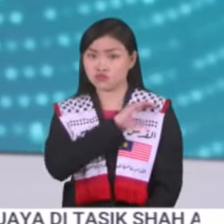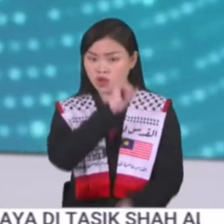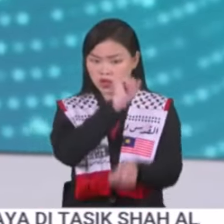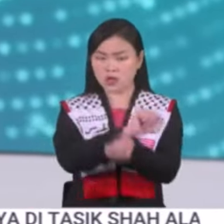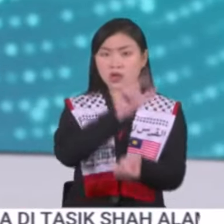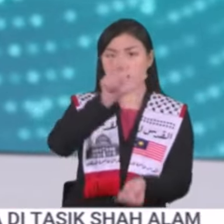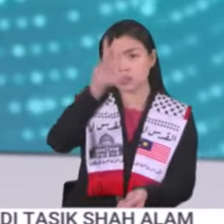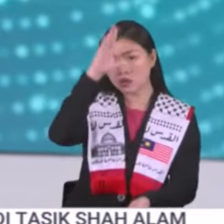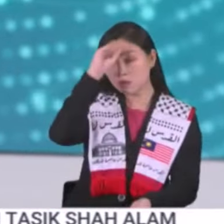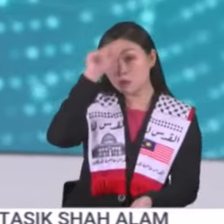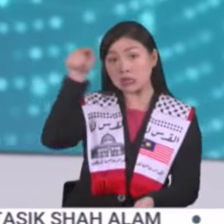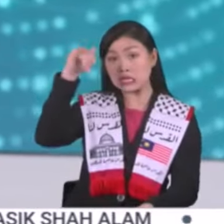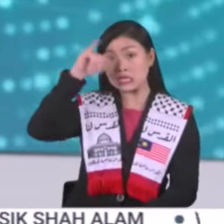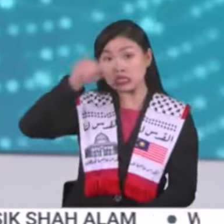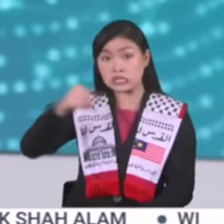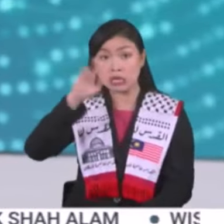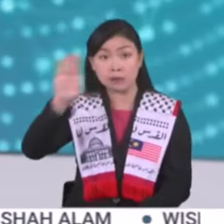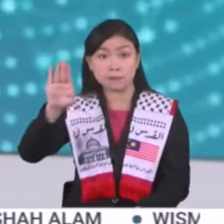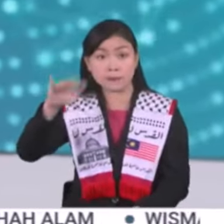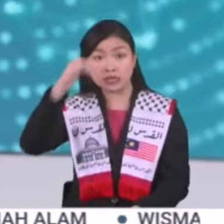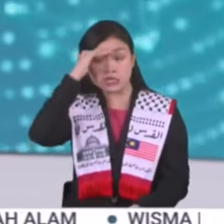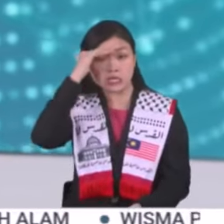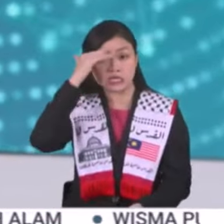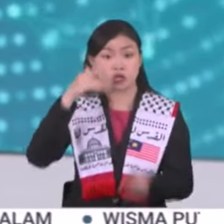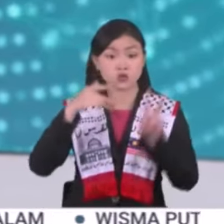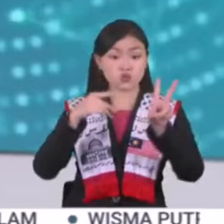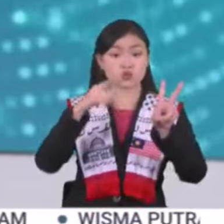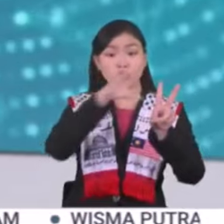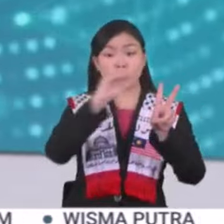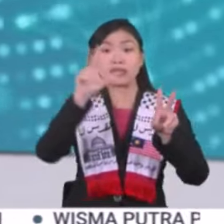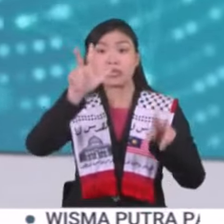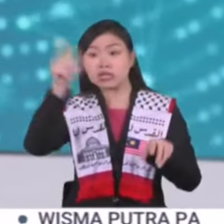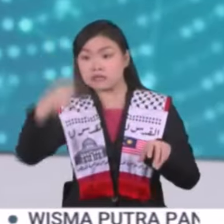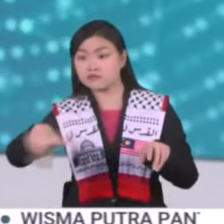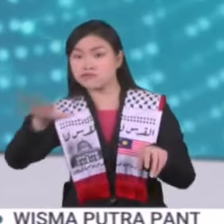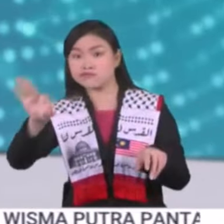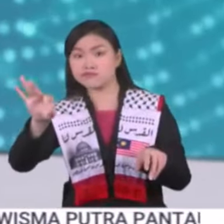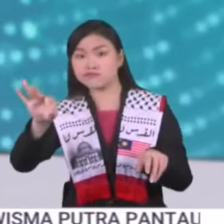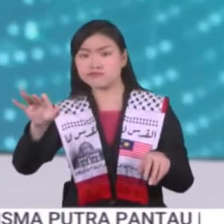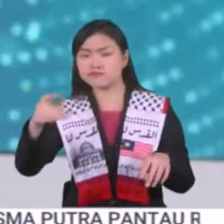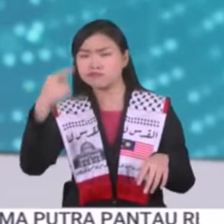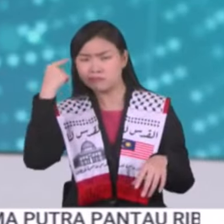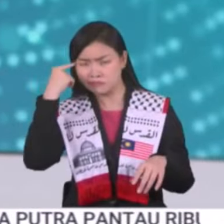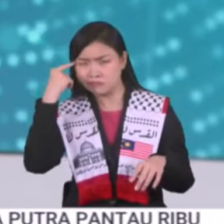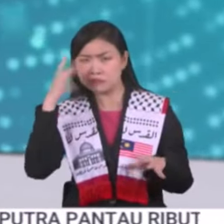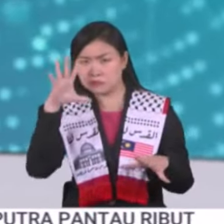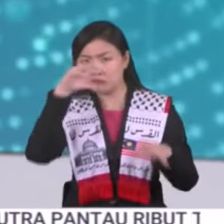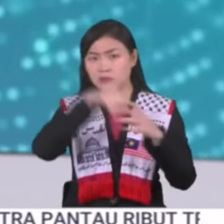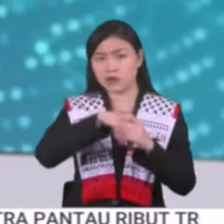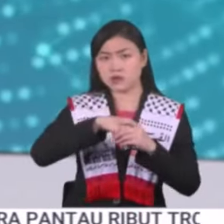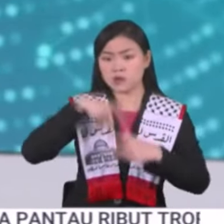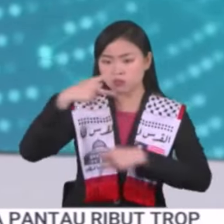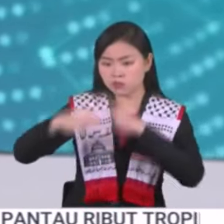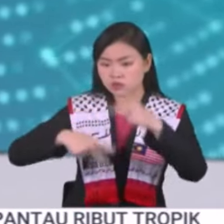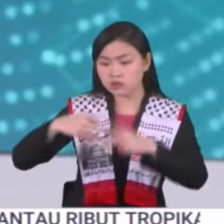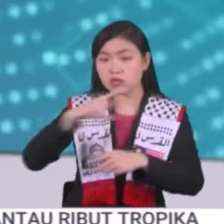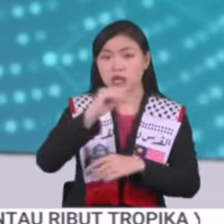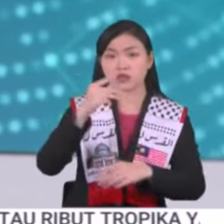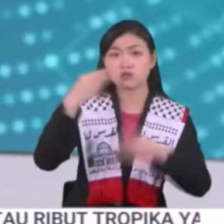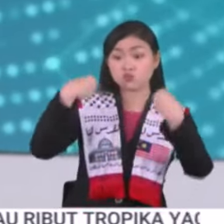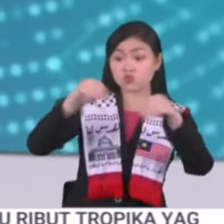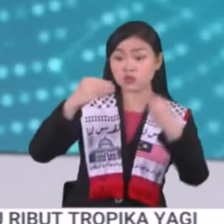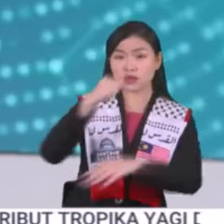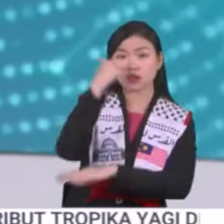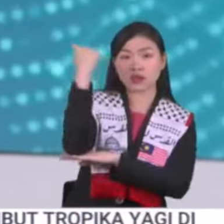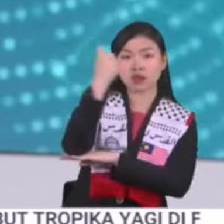Polis menahan tiga lelaki di Johor Bahru pada 2 dan 3 September lalu dipercayai terlibat kegiatan memproses dan